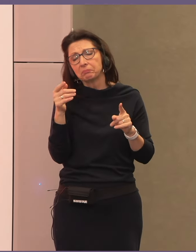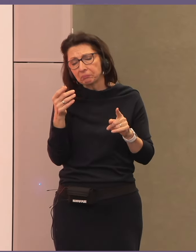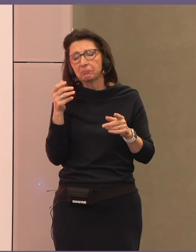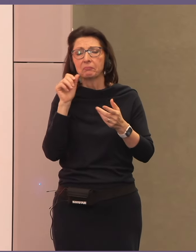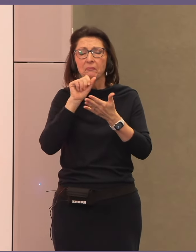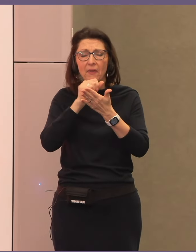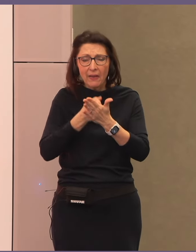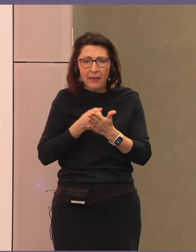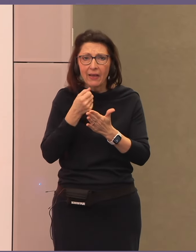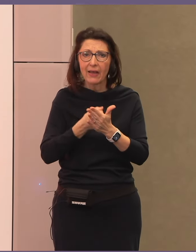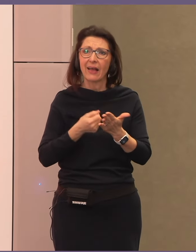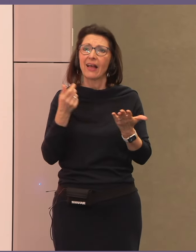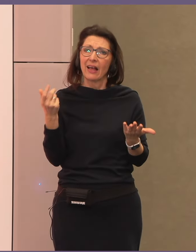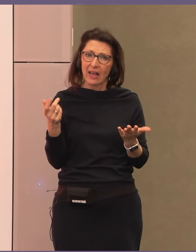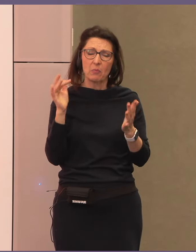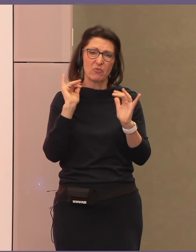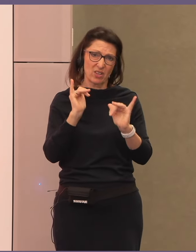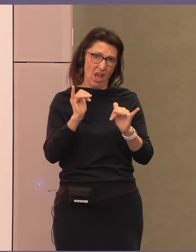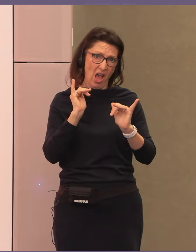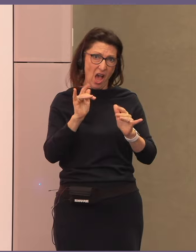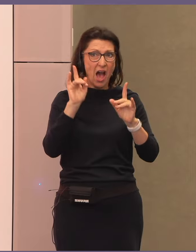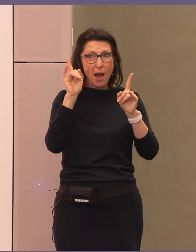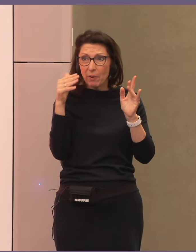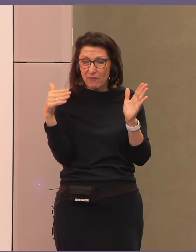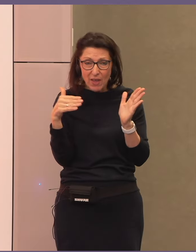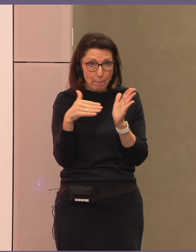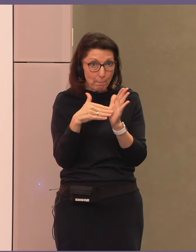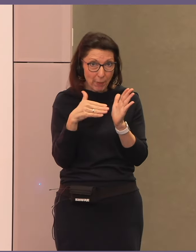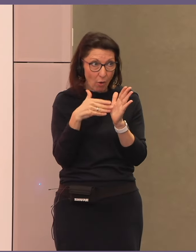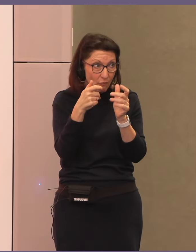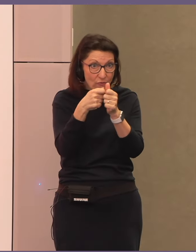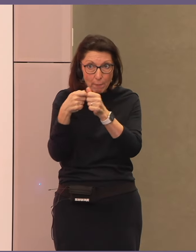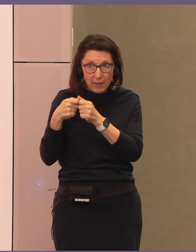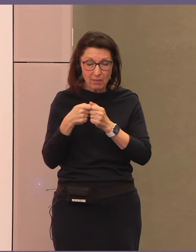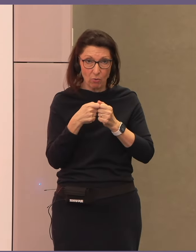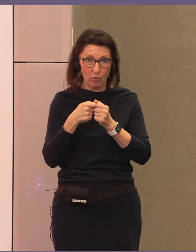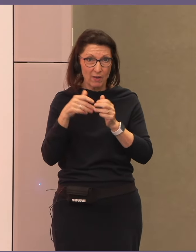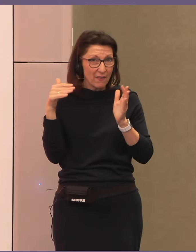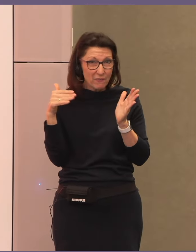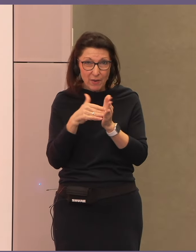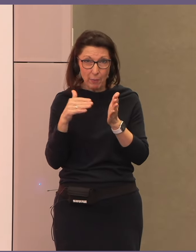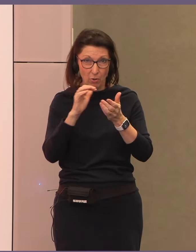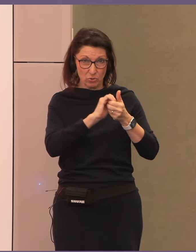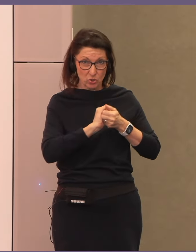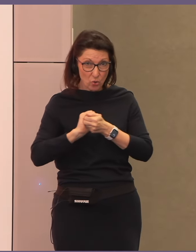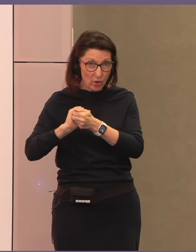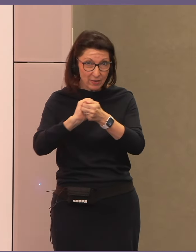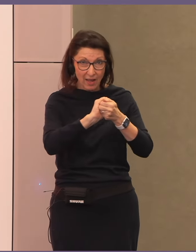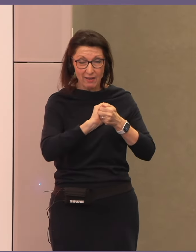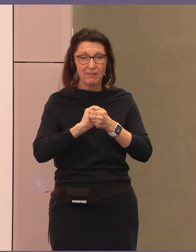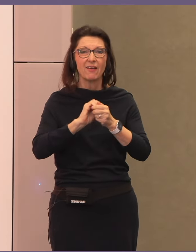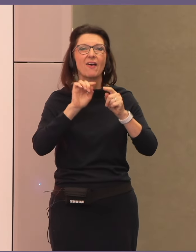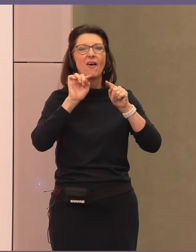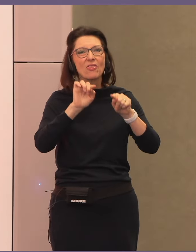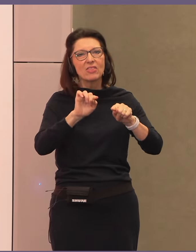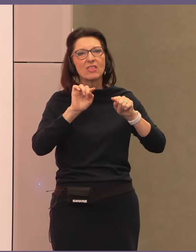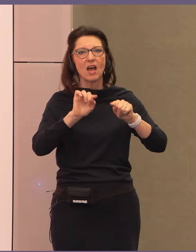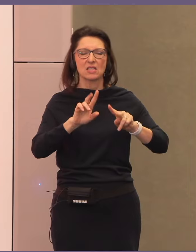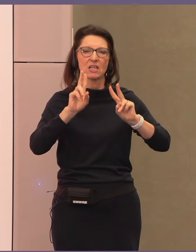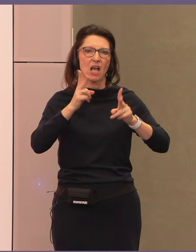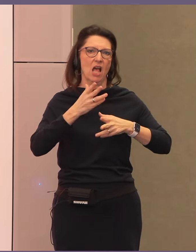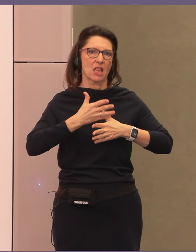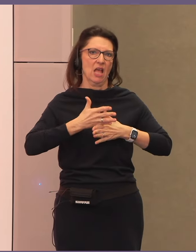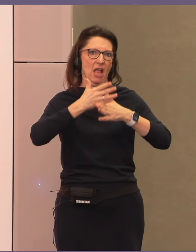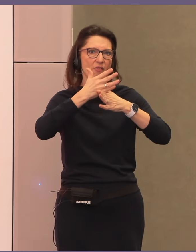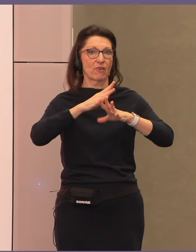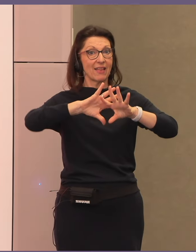doch absolut notwendigen Allianzen und Solidaritäten können dabei als politische Anleitung für progressive